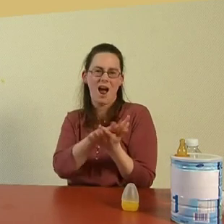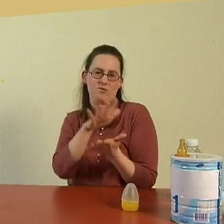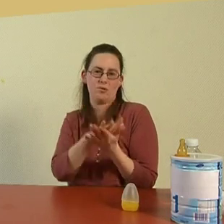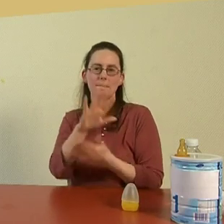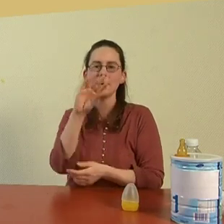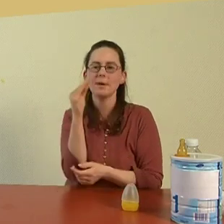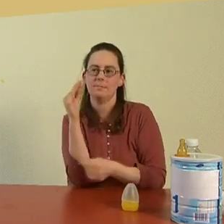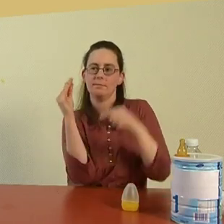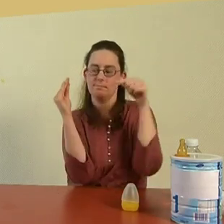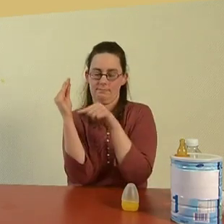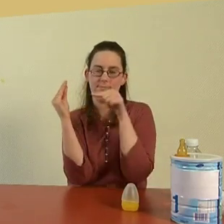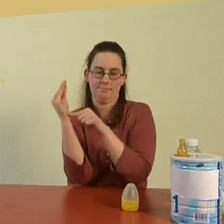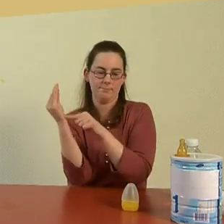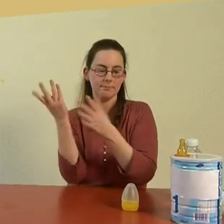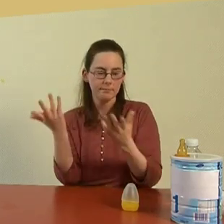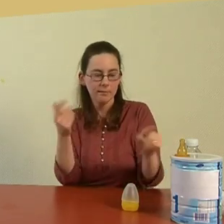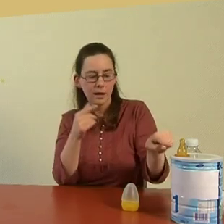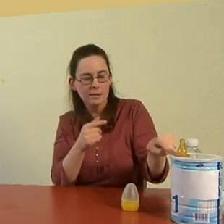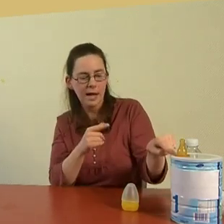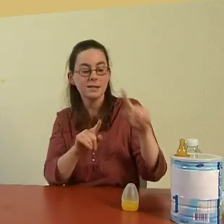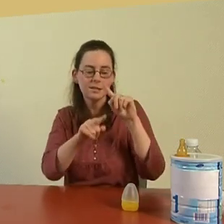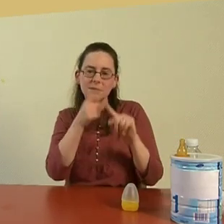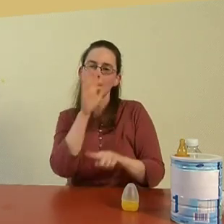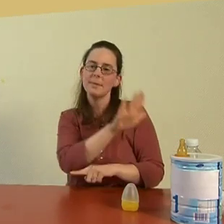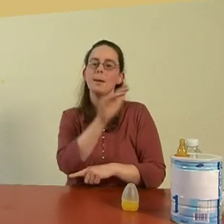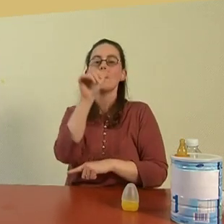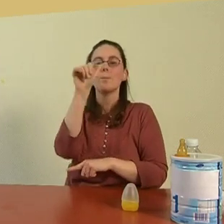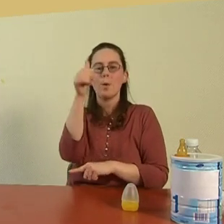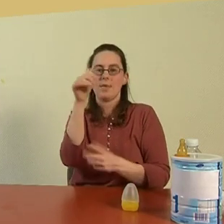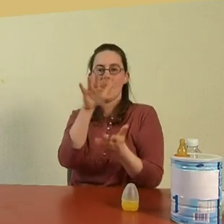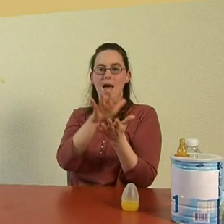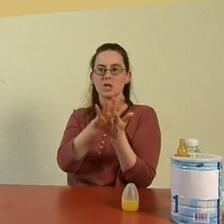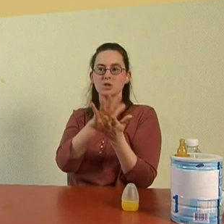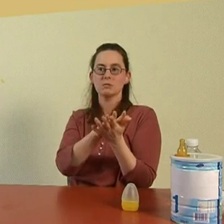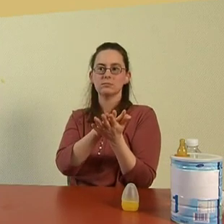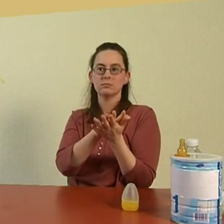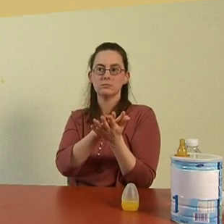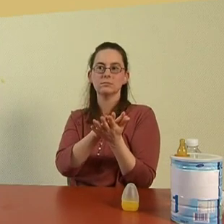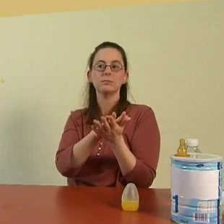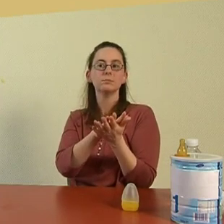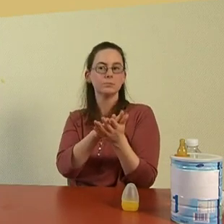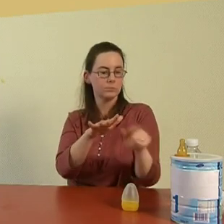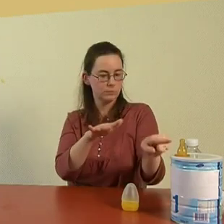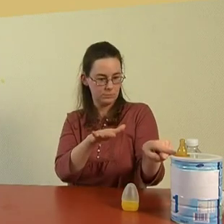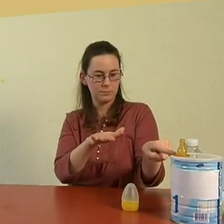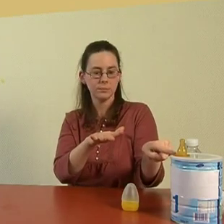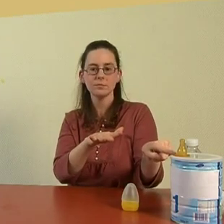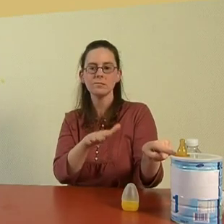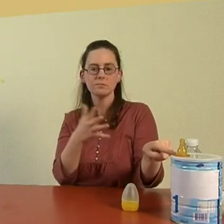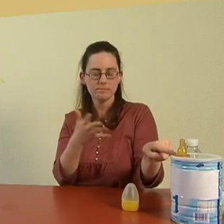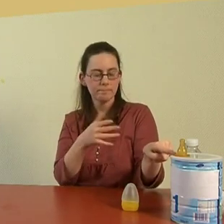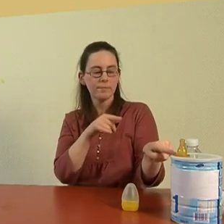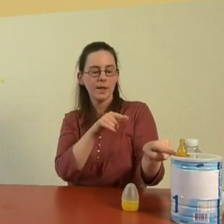vraiment important, c'est d'adapter la tétine à l'âge du bébé. Celle-là, c'est une tétine premier